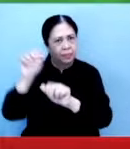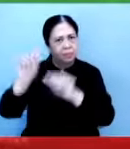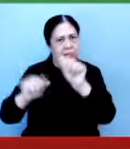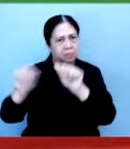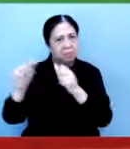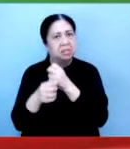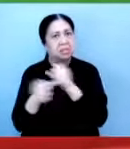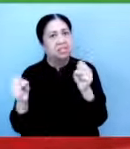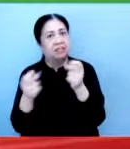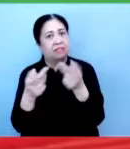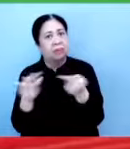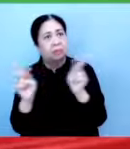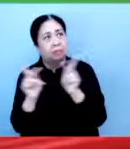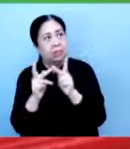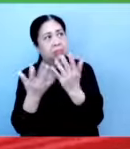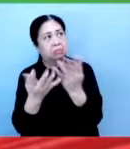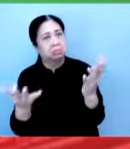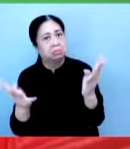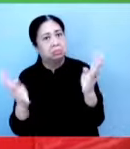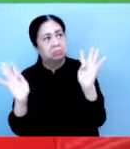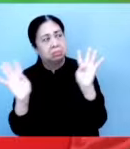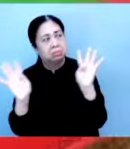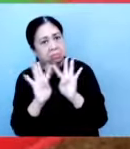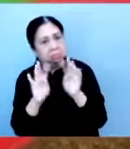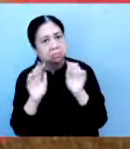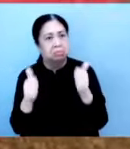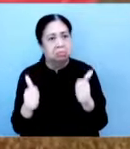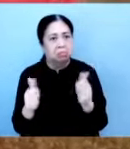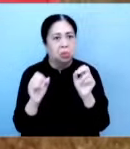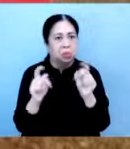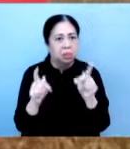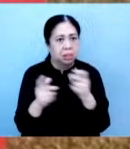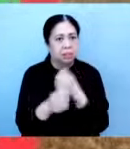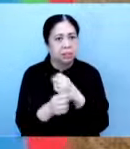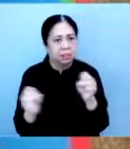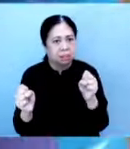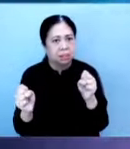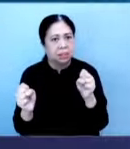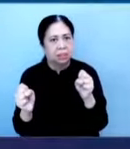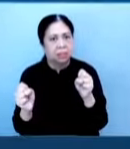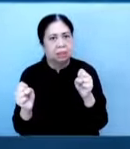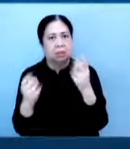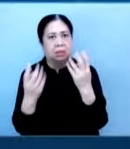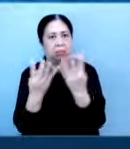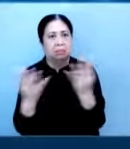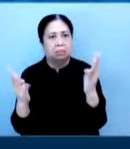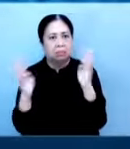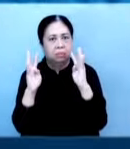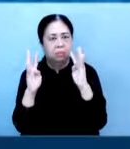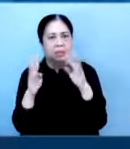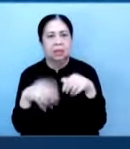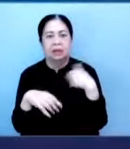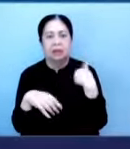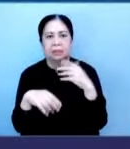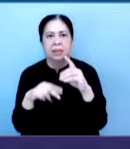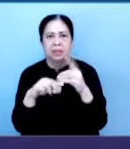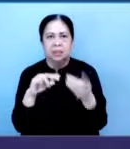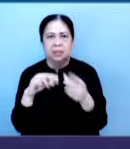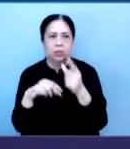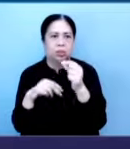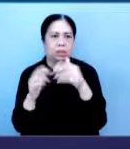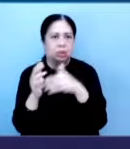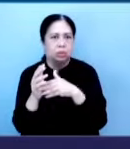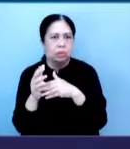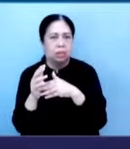yung premises or Yung property may bakod Oo ah binibigay namin siya ng 20,000 for